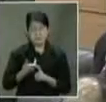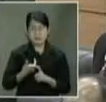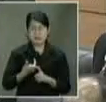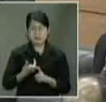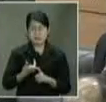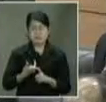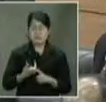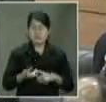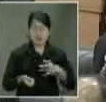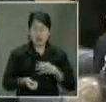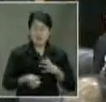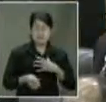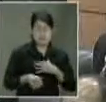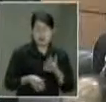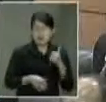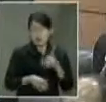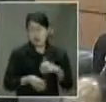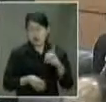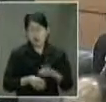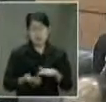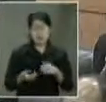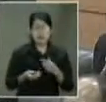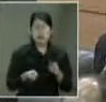มกันไม่รู้จักการให้อภัย